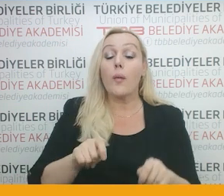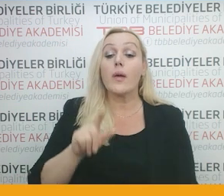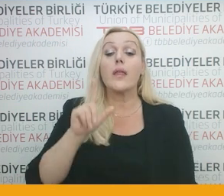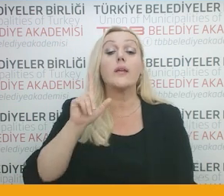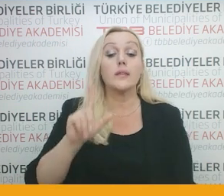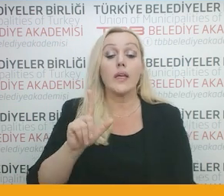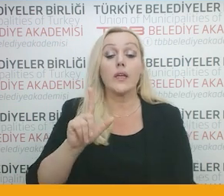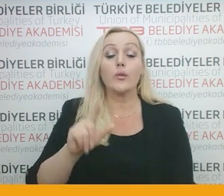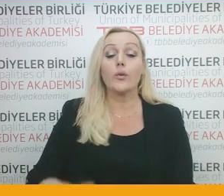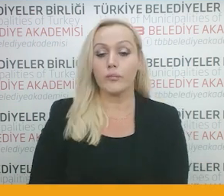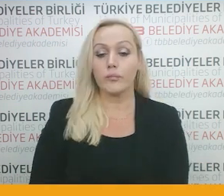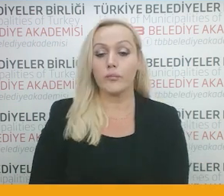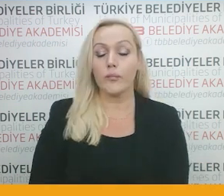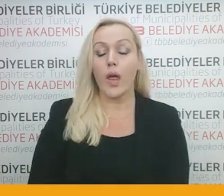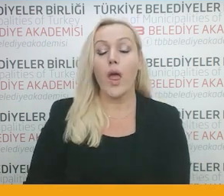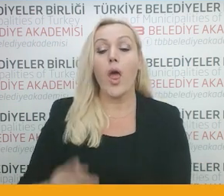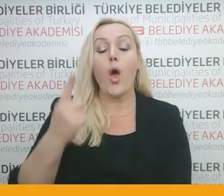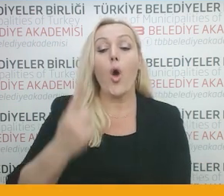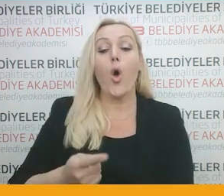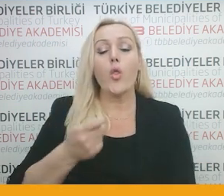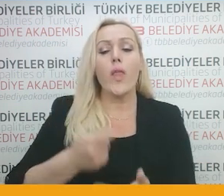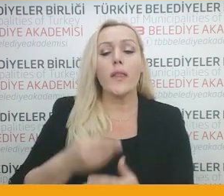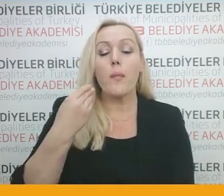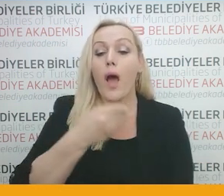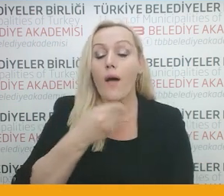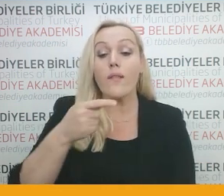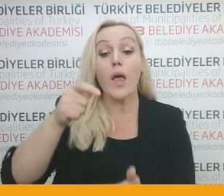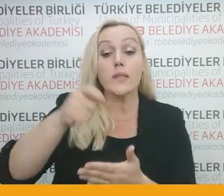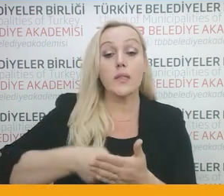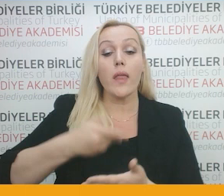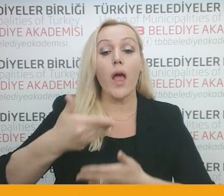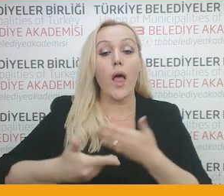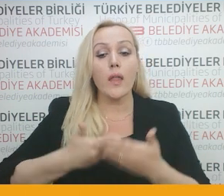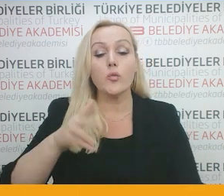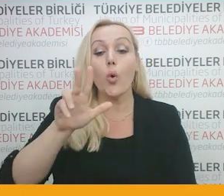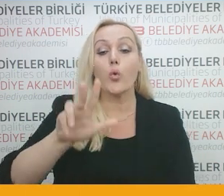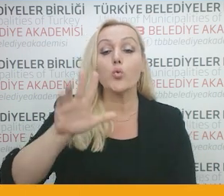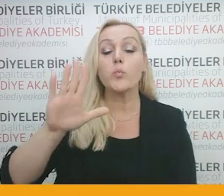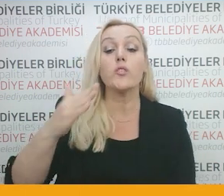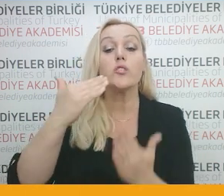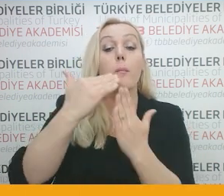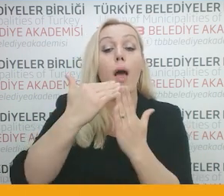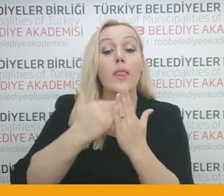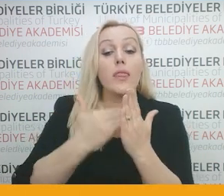gerekiyor. Önerimi avans kredi bahsetmiştik arkadaşlar. 35. maddede